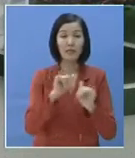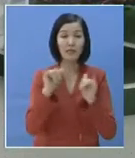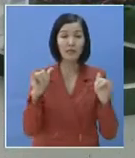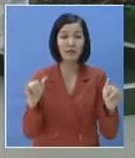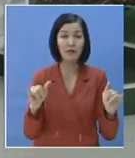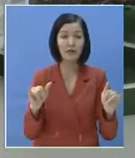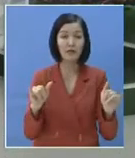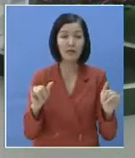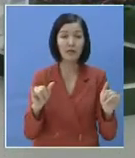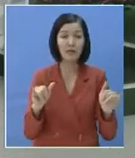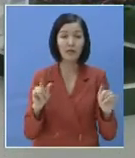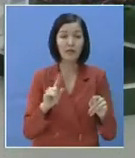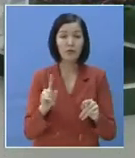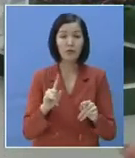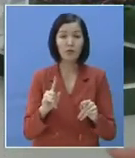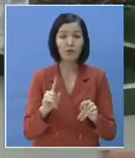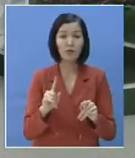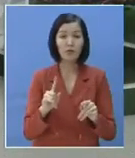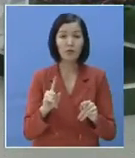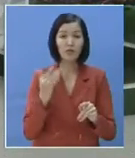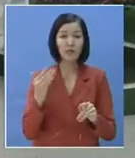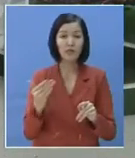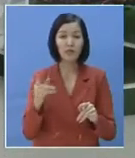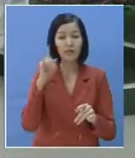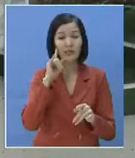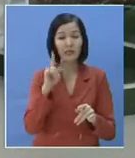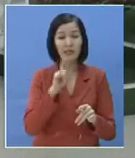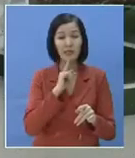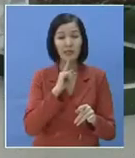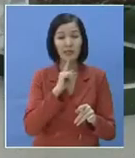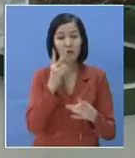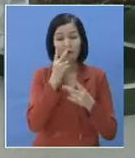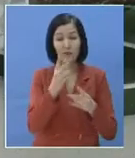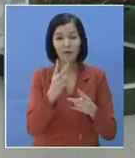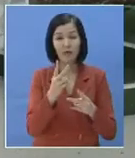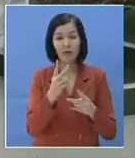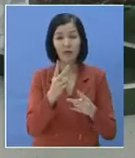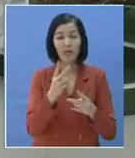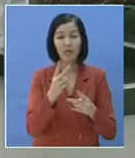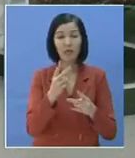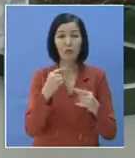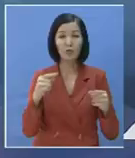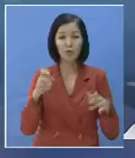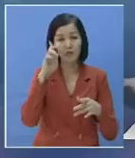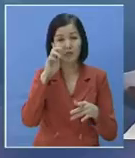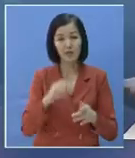и чтобы их вообще не только в Казахстане, чтобы их увидели и за границей.